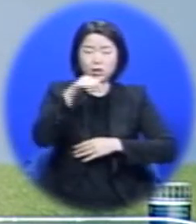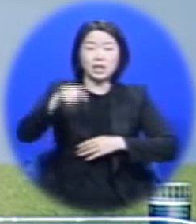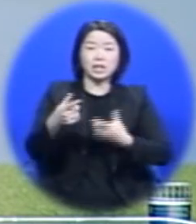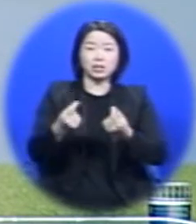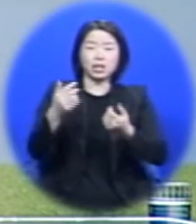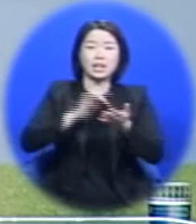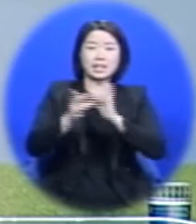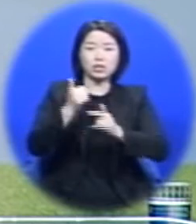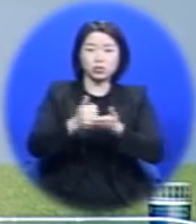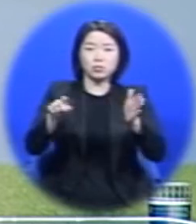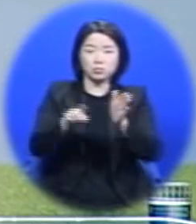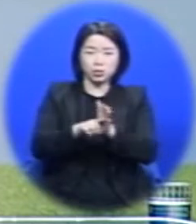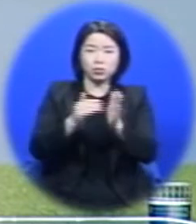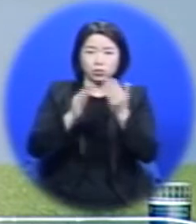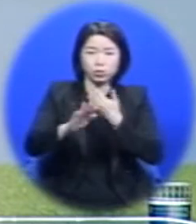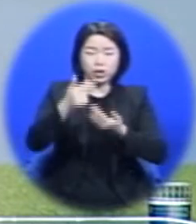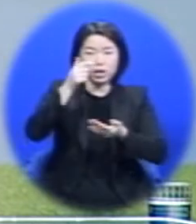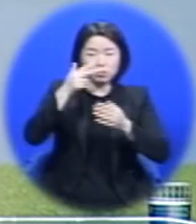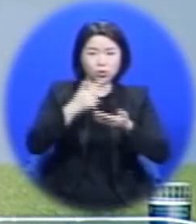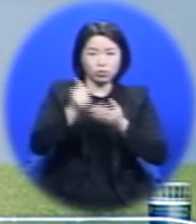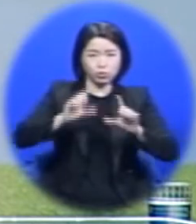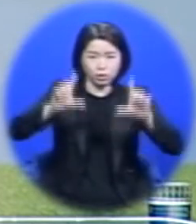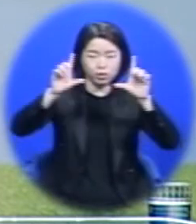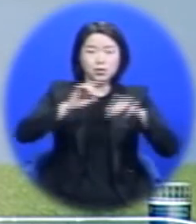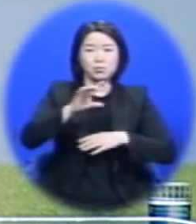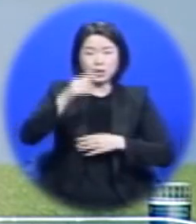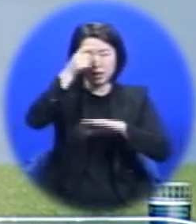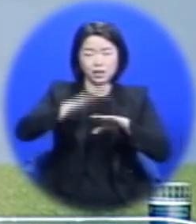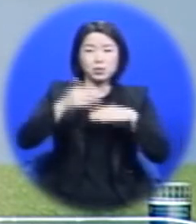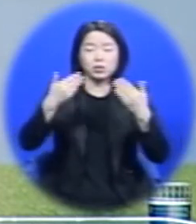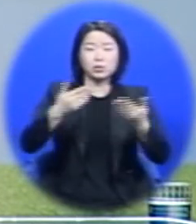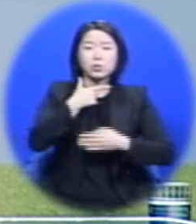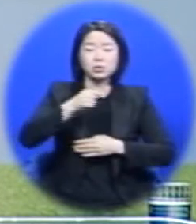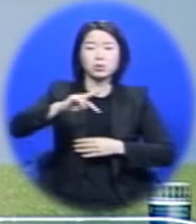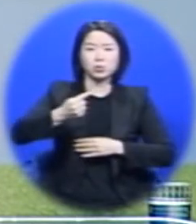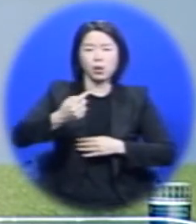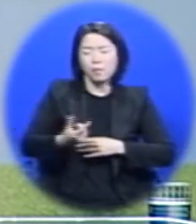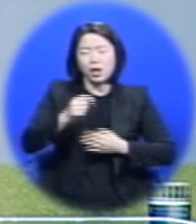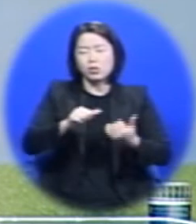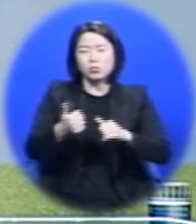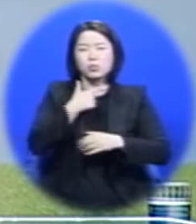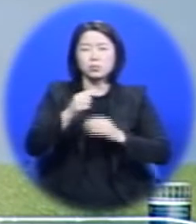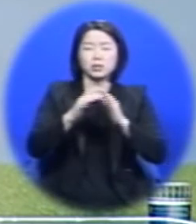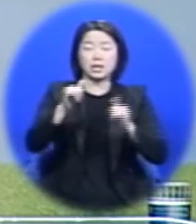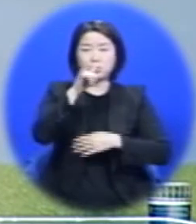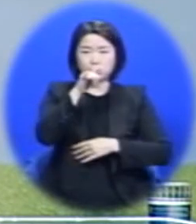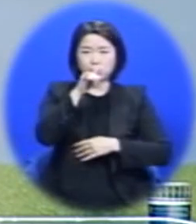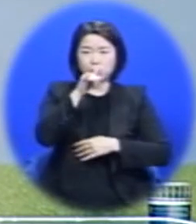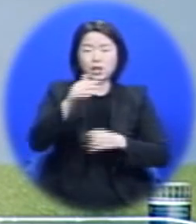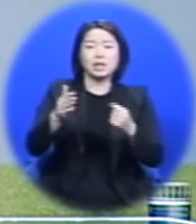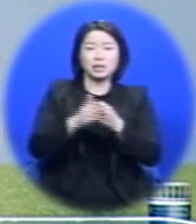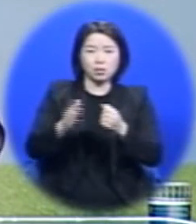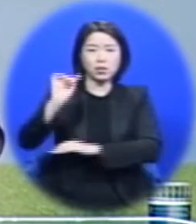이렇게 예수를 믿고 늘 주일마다 예배를 드려도 빨리 죽고 싶은 사람이 있다니까. 그래서